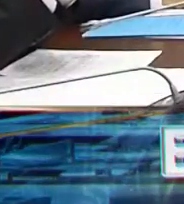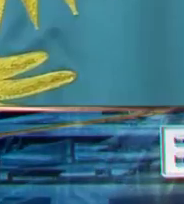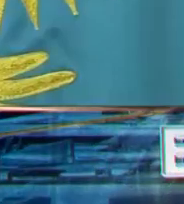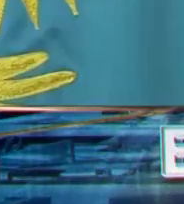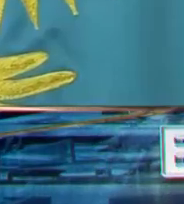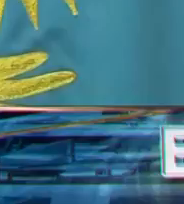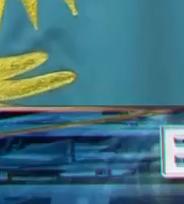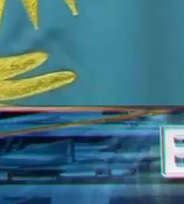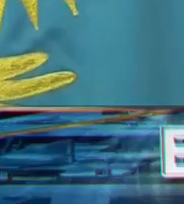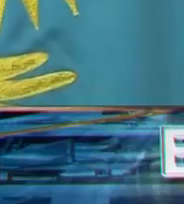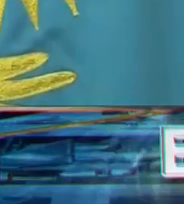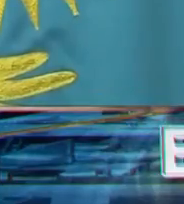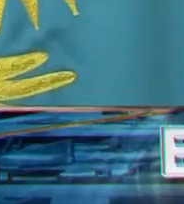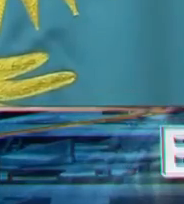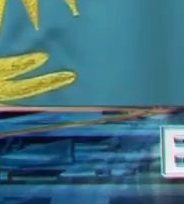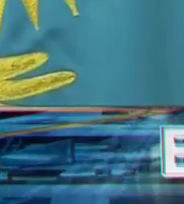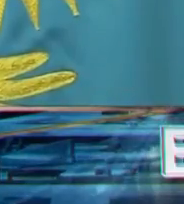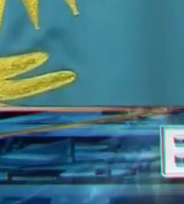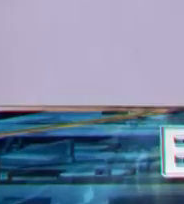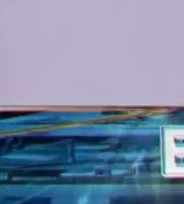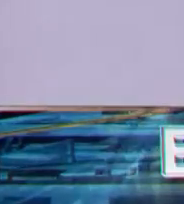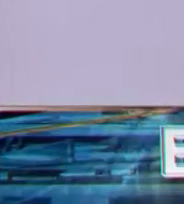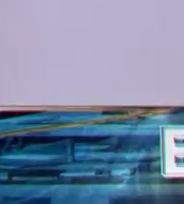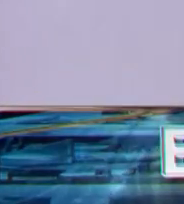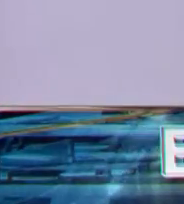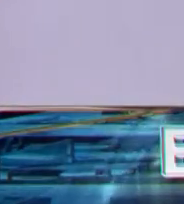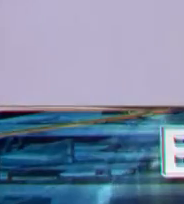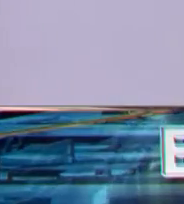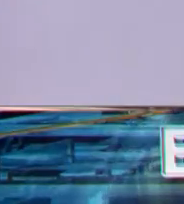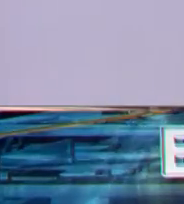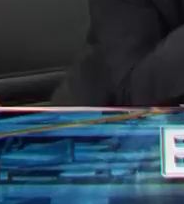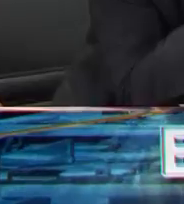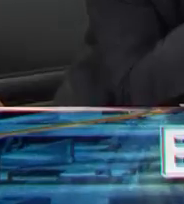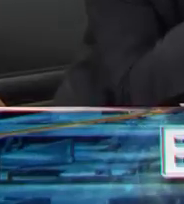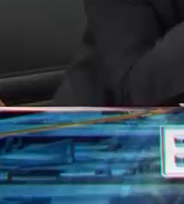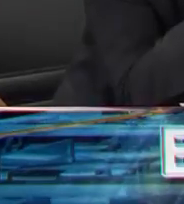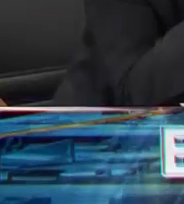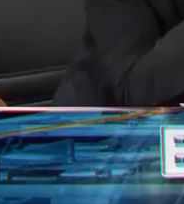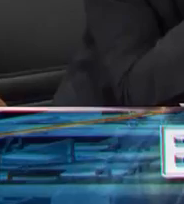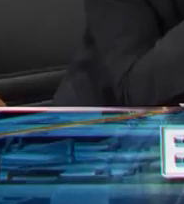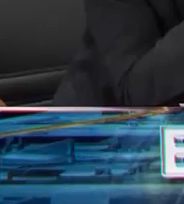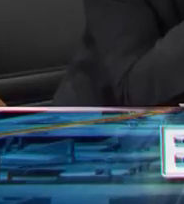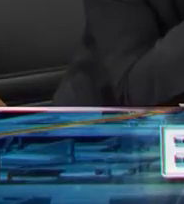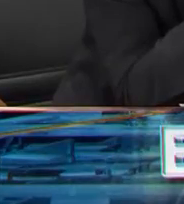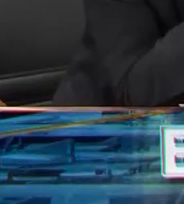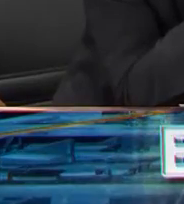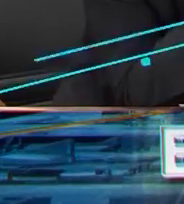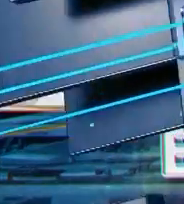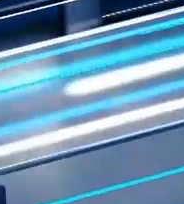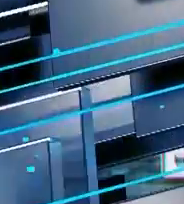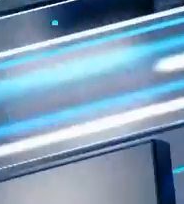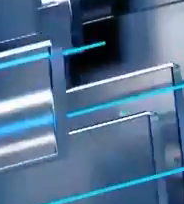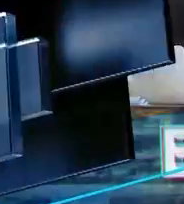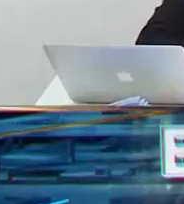Басты мақсат жолдау мақсат міндеттерін жүзеге асыру. Облыс әкімдігінде аппарат жиыны өтіп, сала-саладан ақпар алынды.